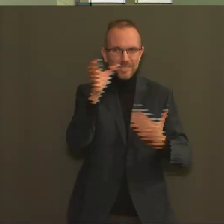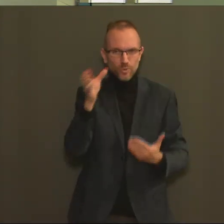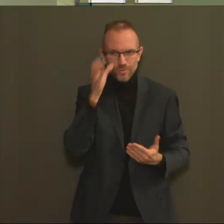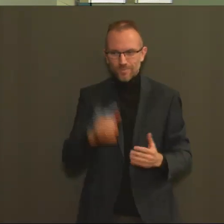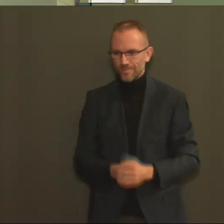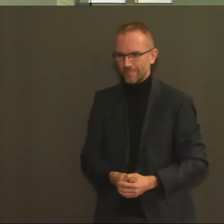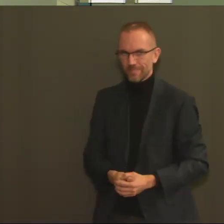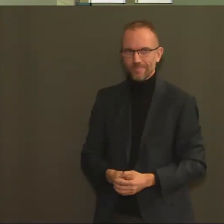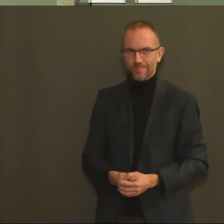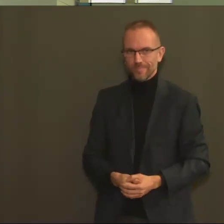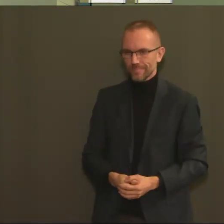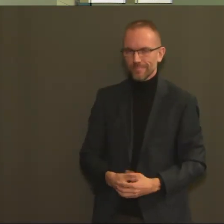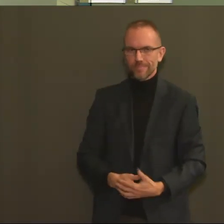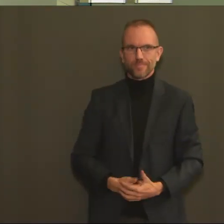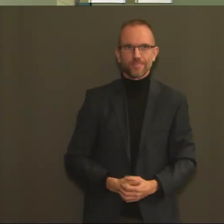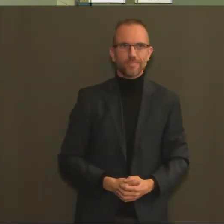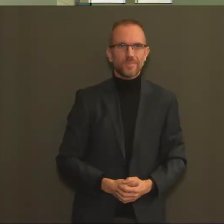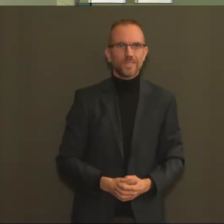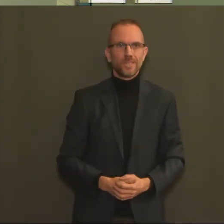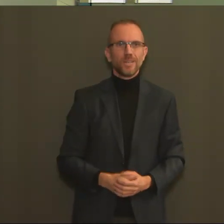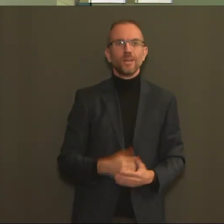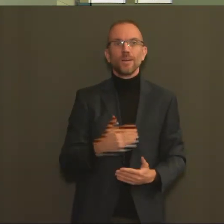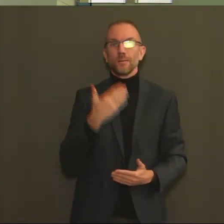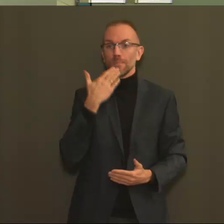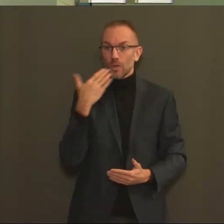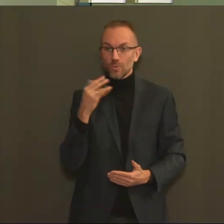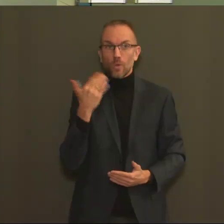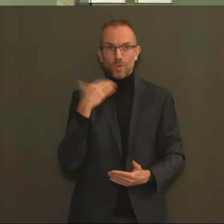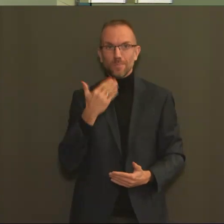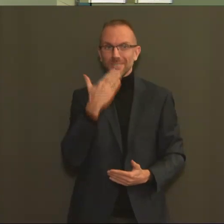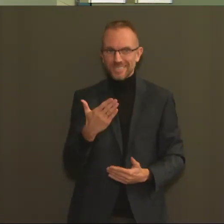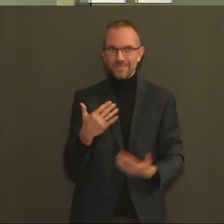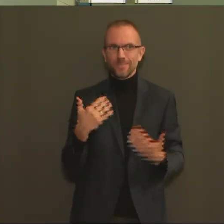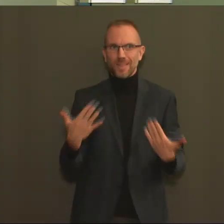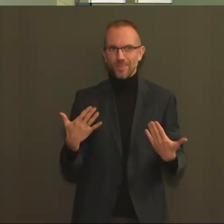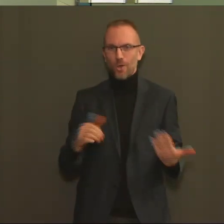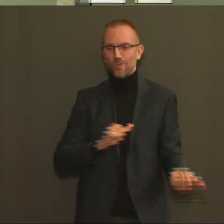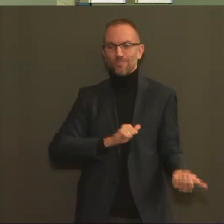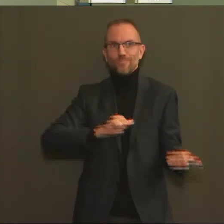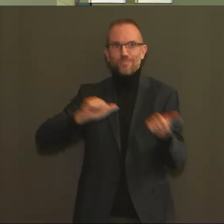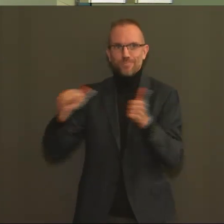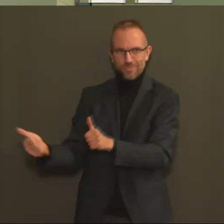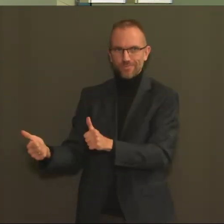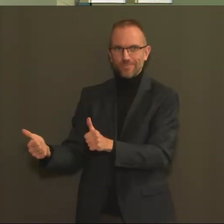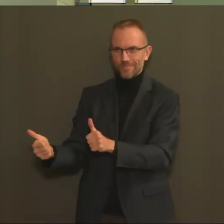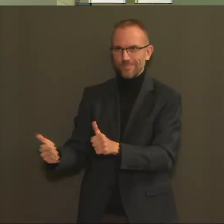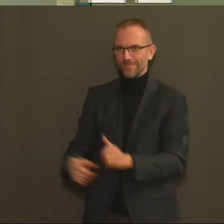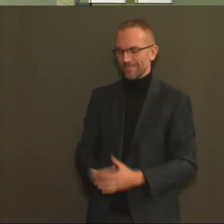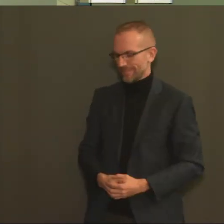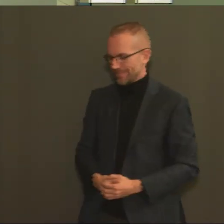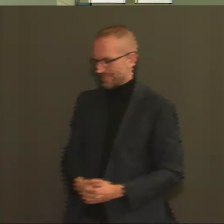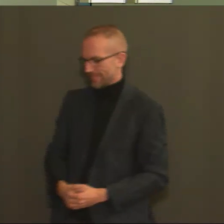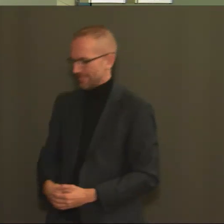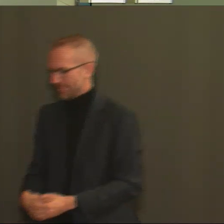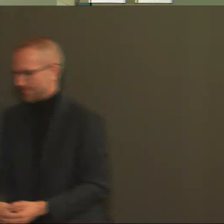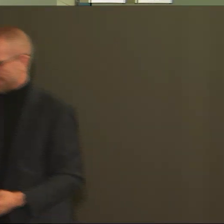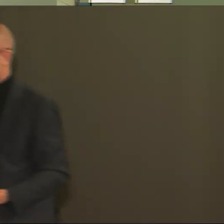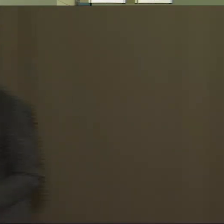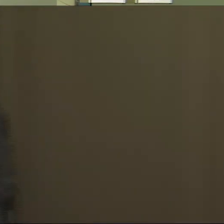messi een acteur en nu meer info over vaccinatie met jack ramakers